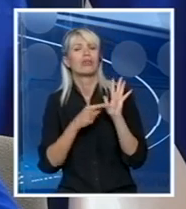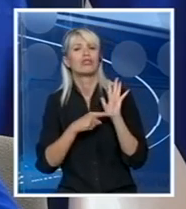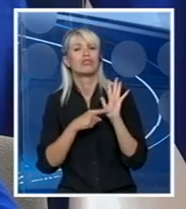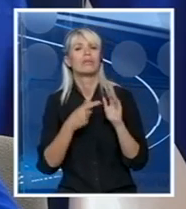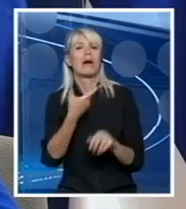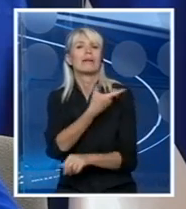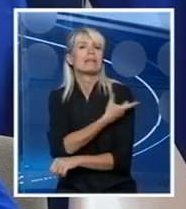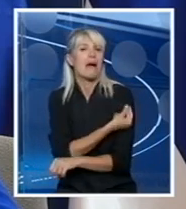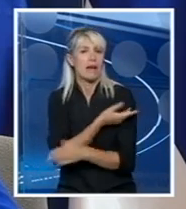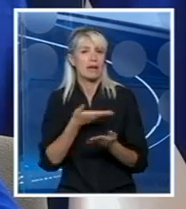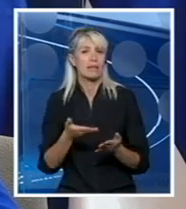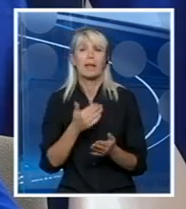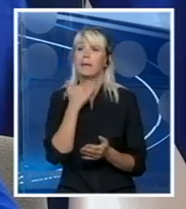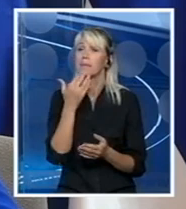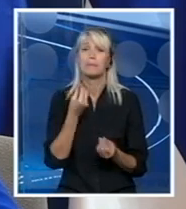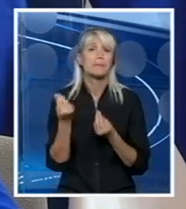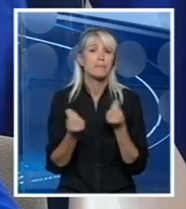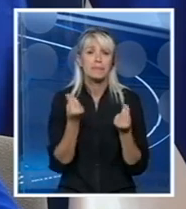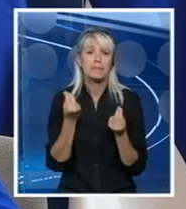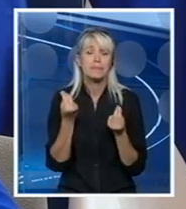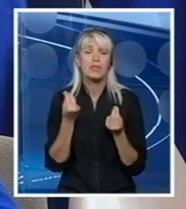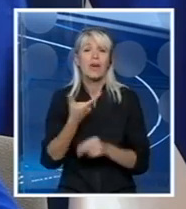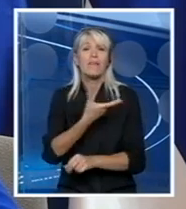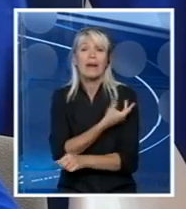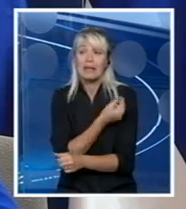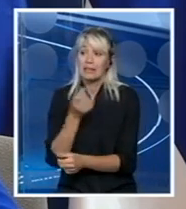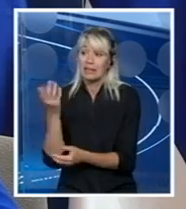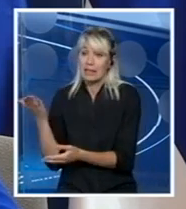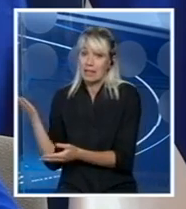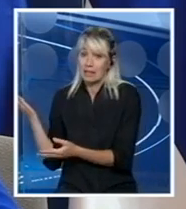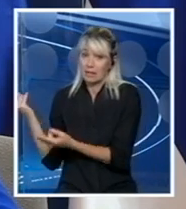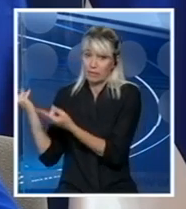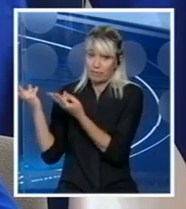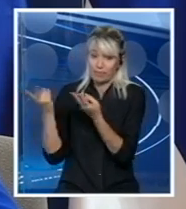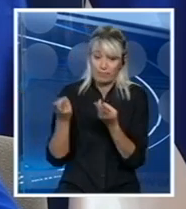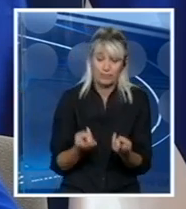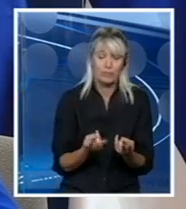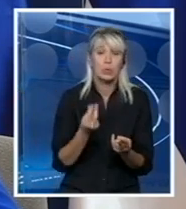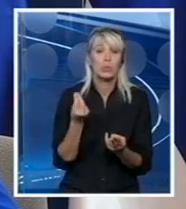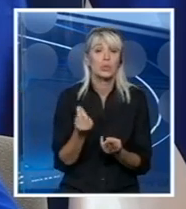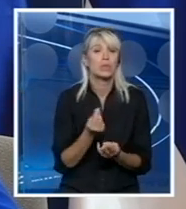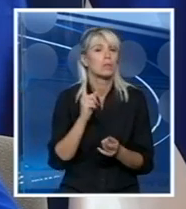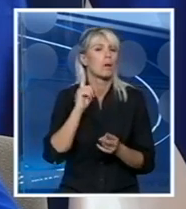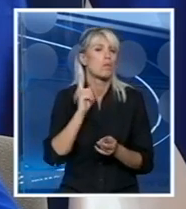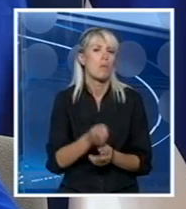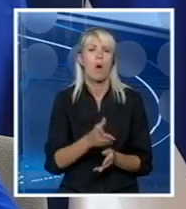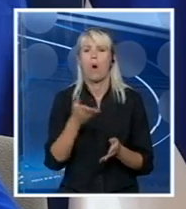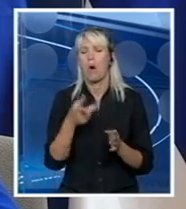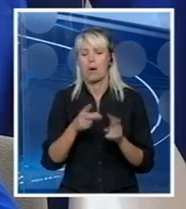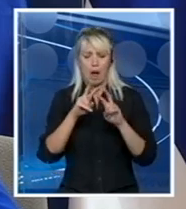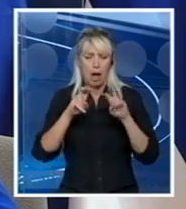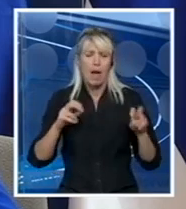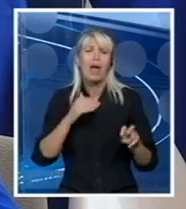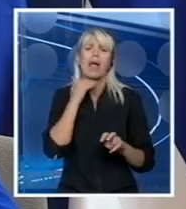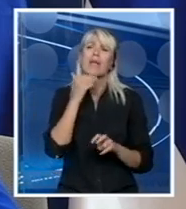Svaka vakcina koja uđe u našu zemlju prolazi te postupke, bez obzira na sertifikate koje je dobila u zemlji